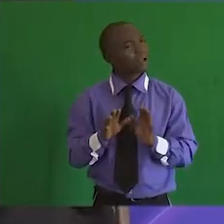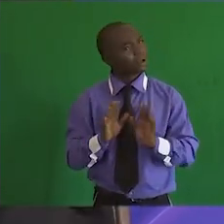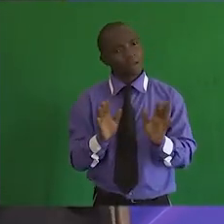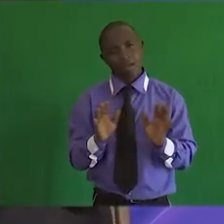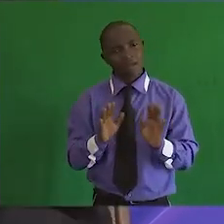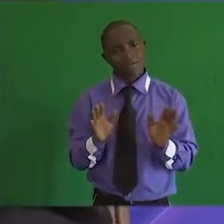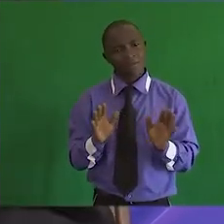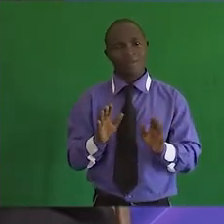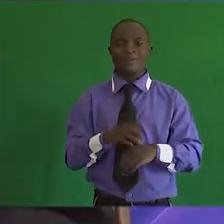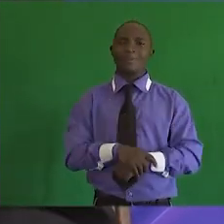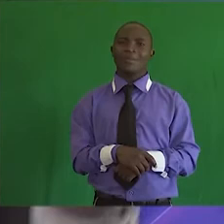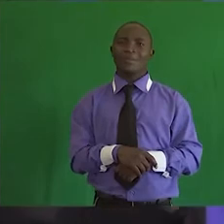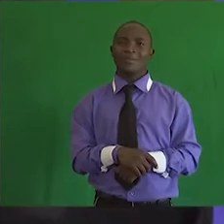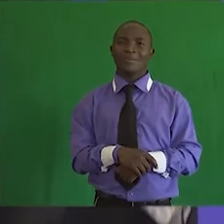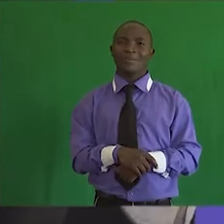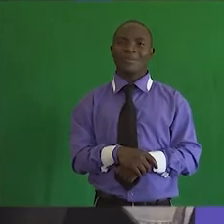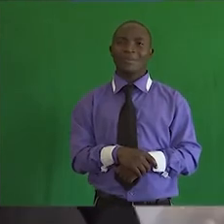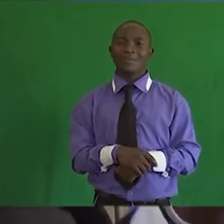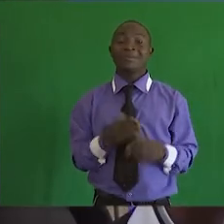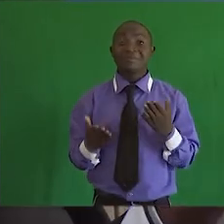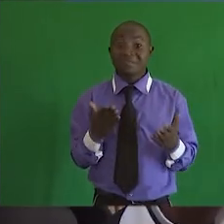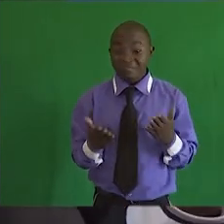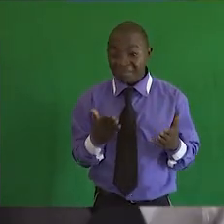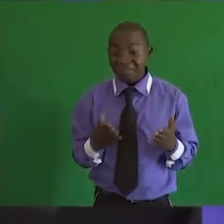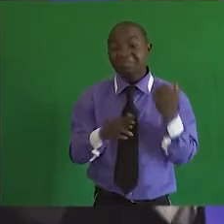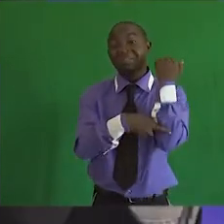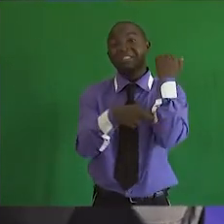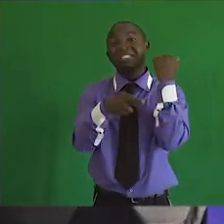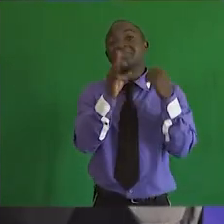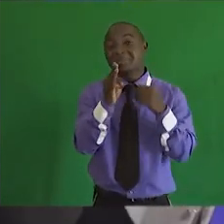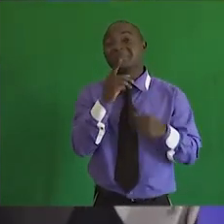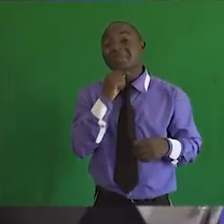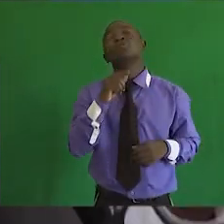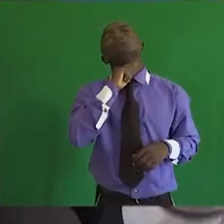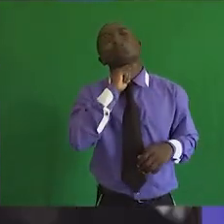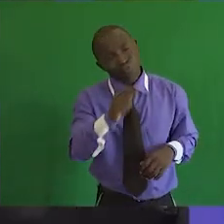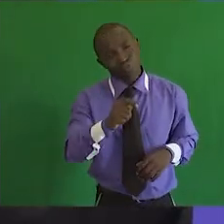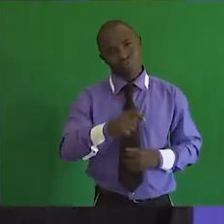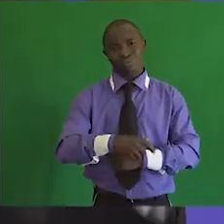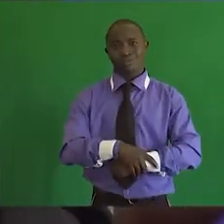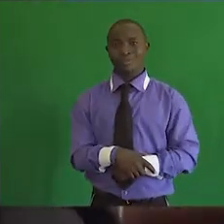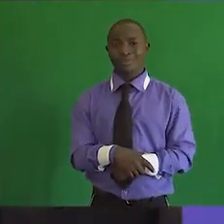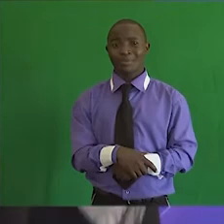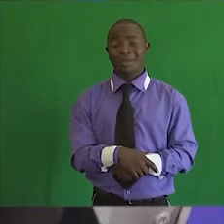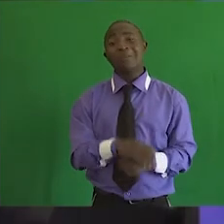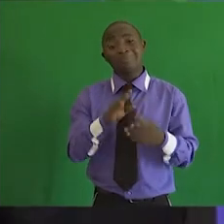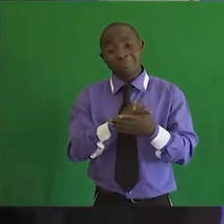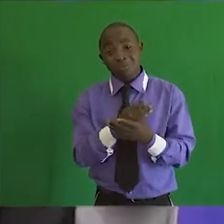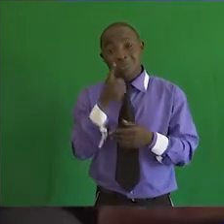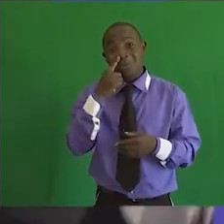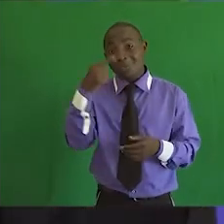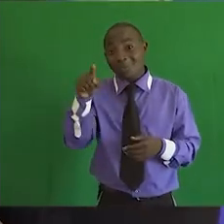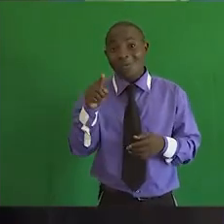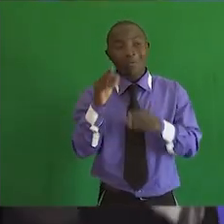mubhedhuru nasarudzai. Akuisa pagokora apa. Akutanga kuchikudza kuti amai vako zvangu achikura achizondiita pano ini nani